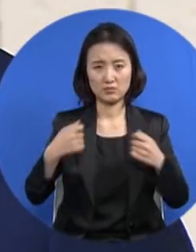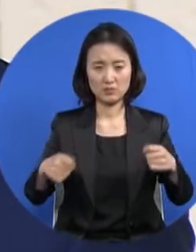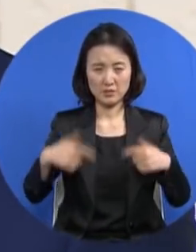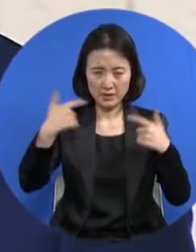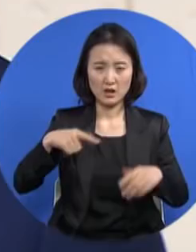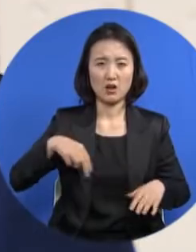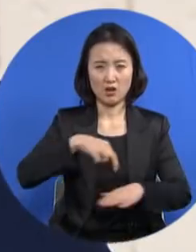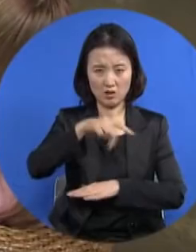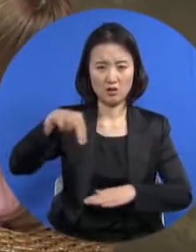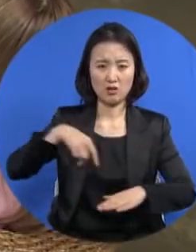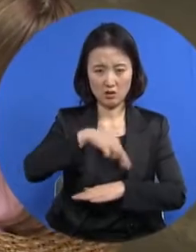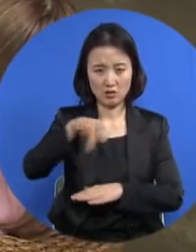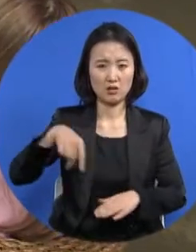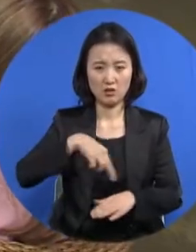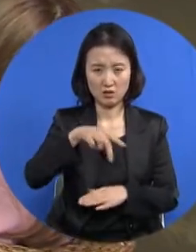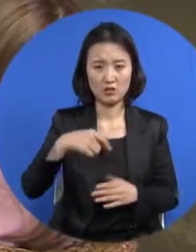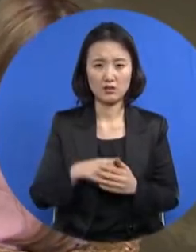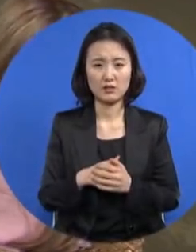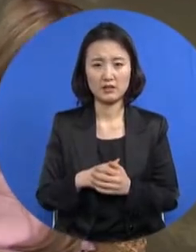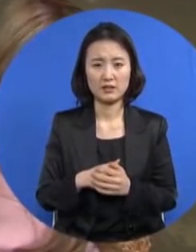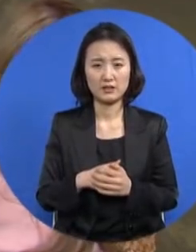시작했어요. 아침에 일찍 일어나서